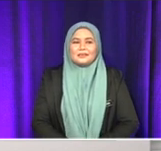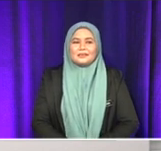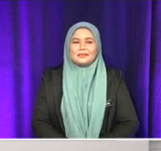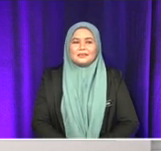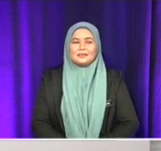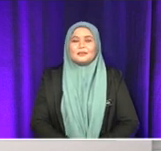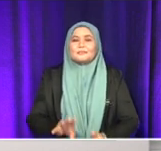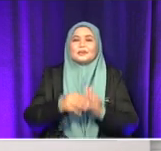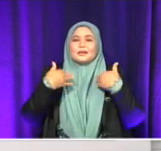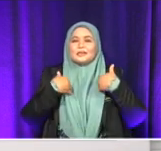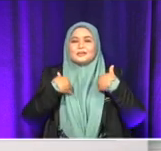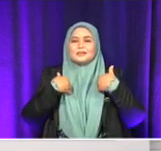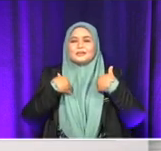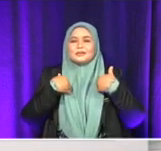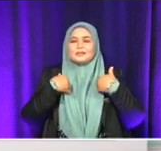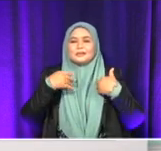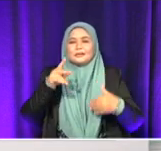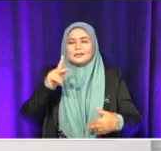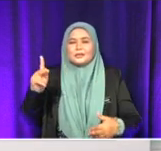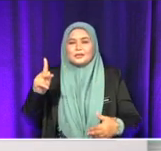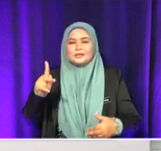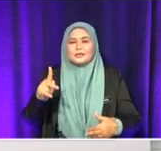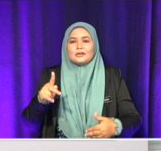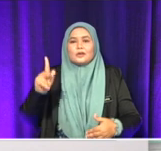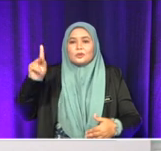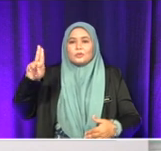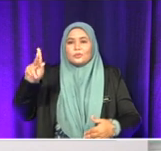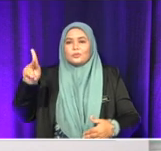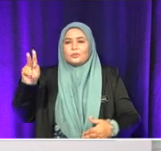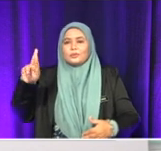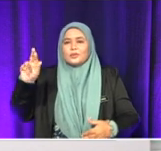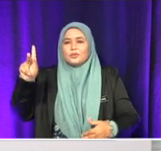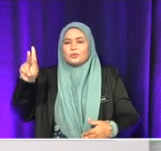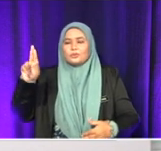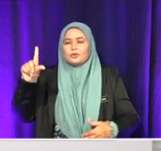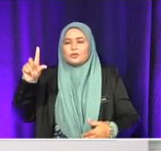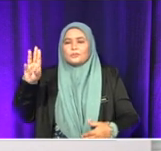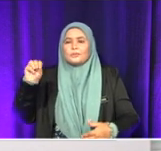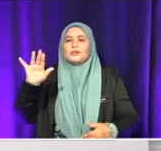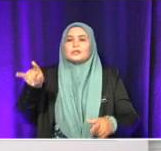mengajukan kurikulum yang sama bagi semua jenis bola